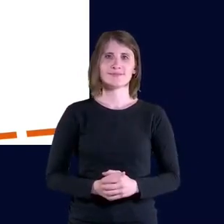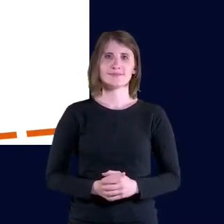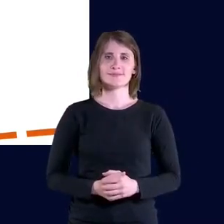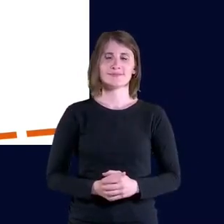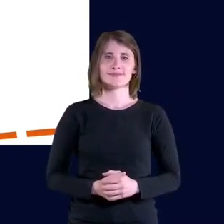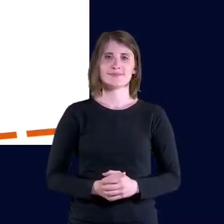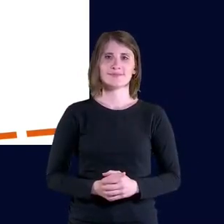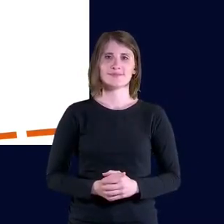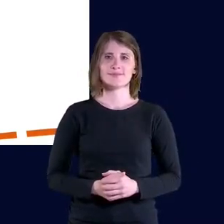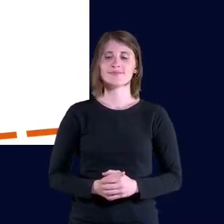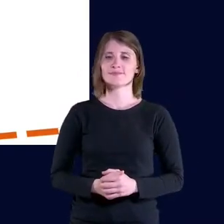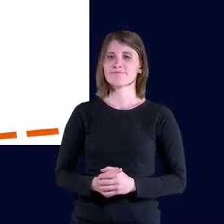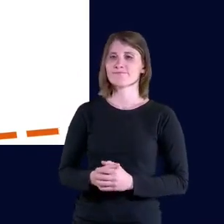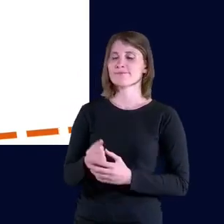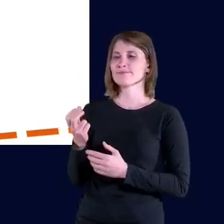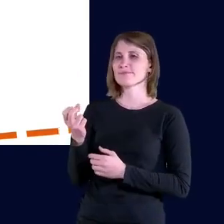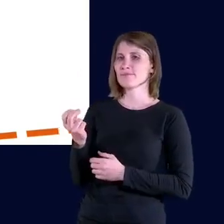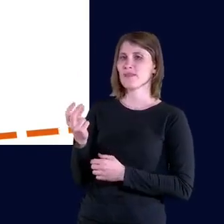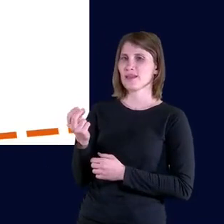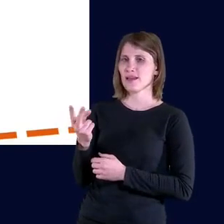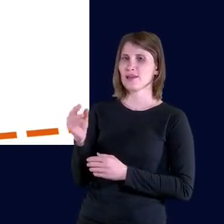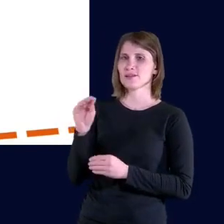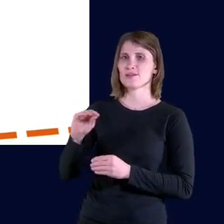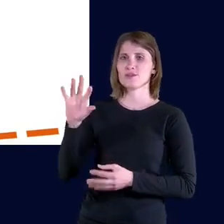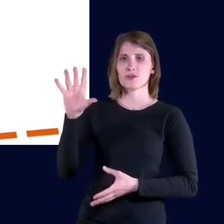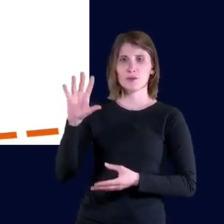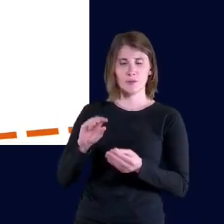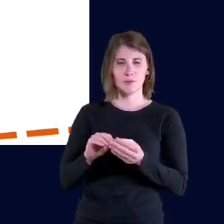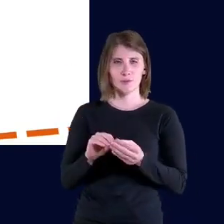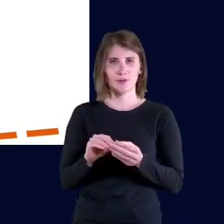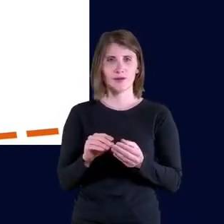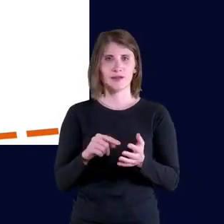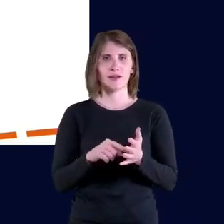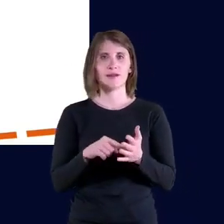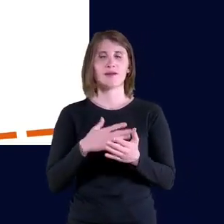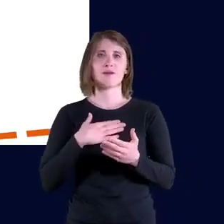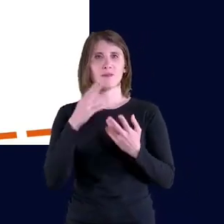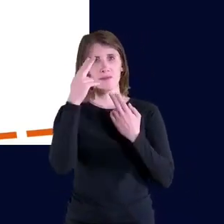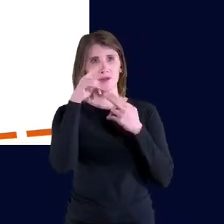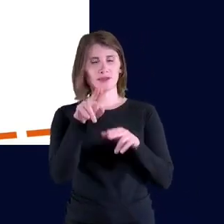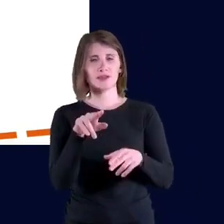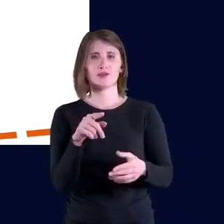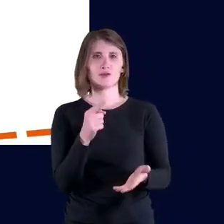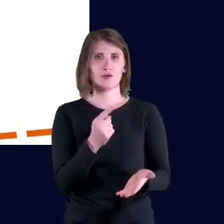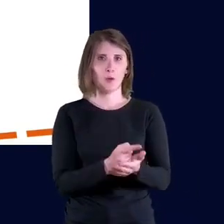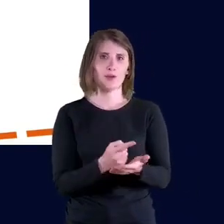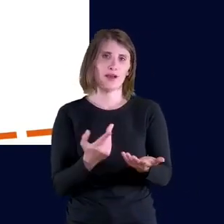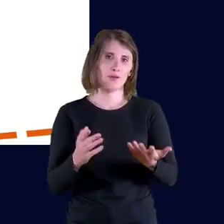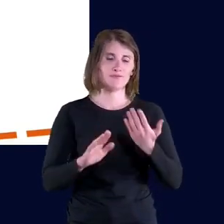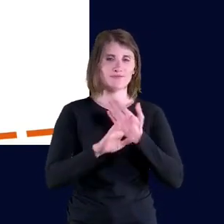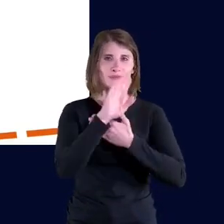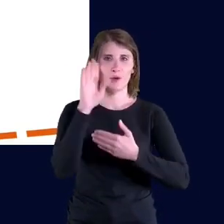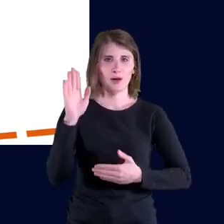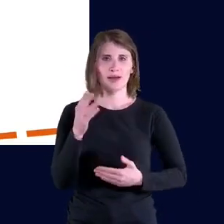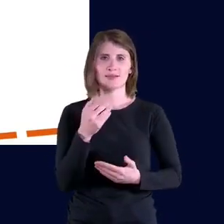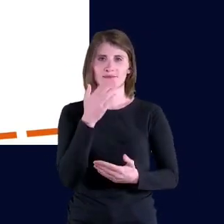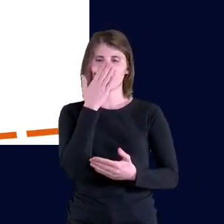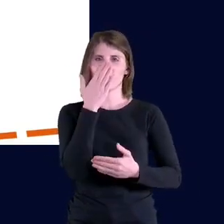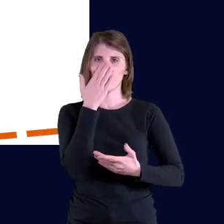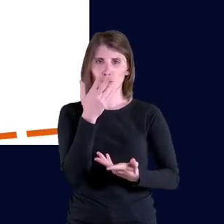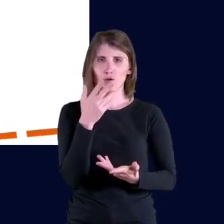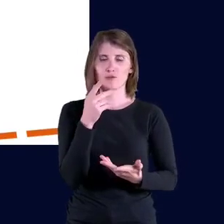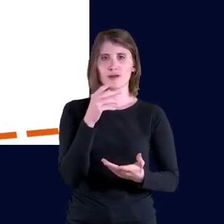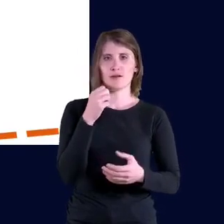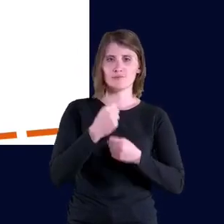tak krótko Podsumowując Mamy nadzieję że udało nam się zaprezentować taki sposób praktyczny